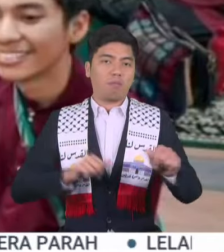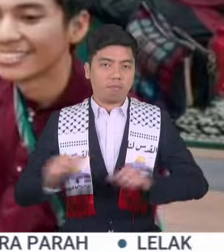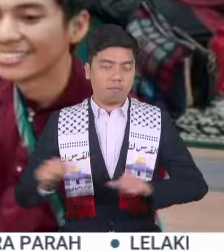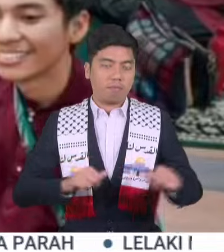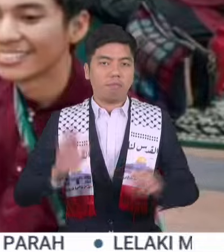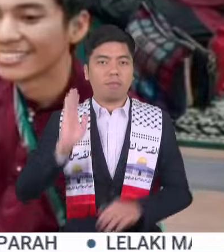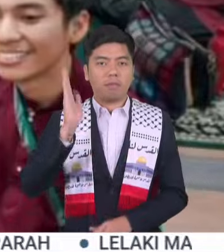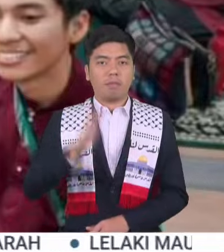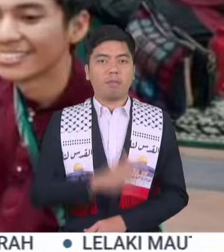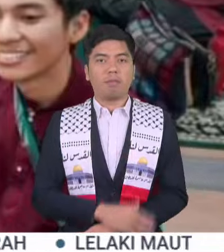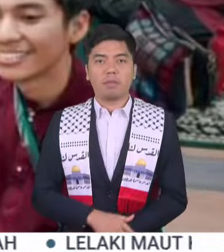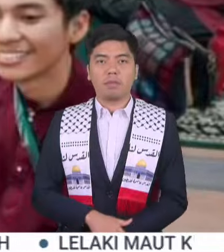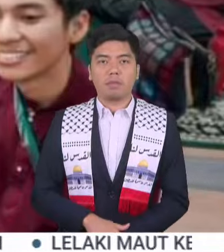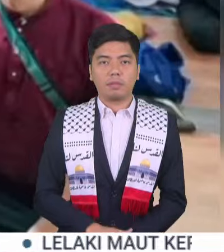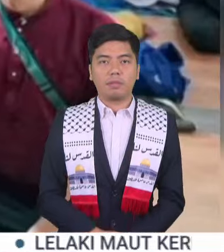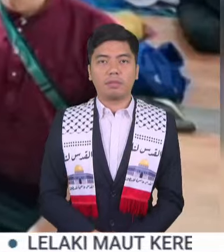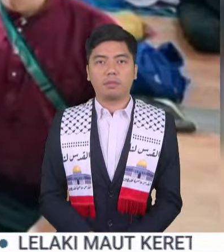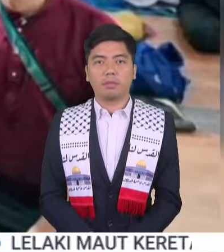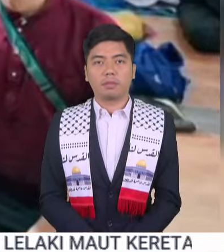aktiviti.